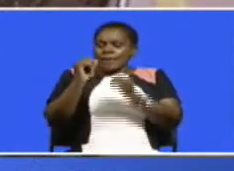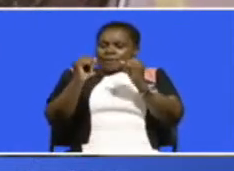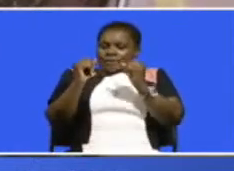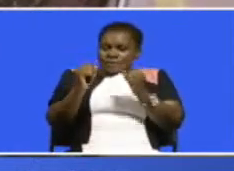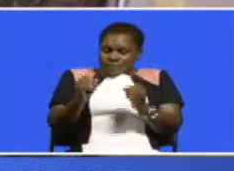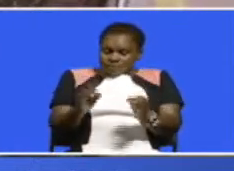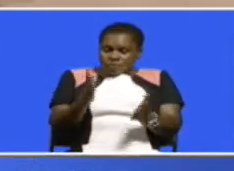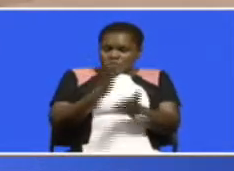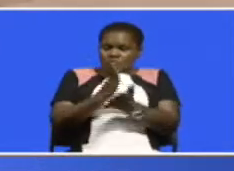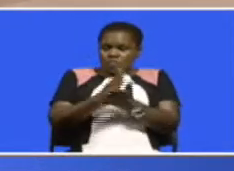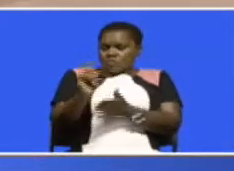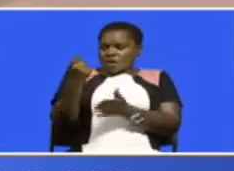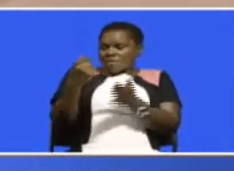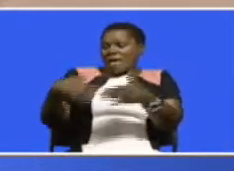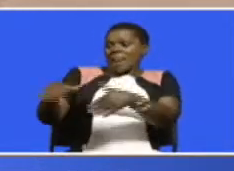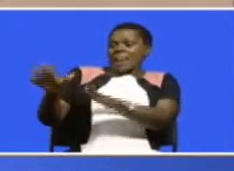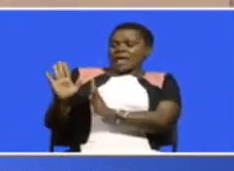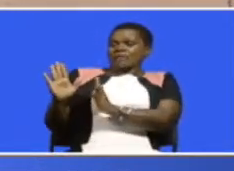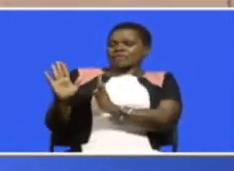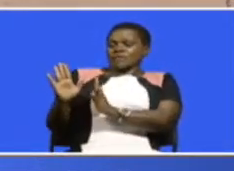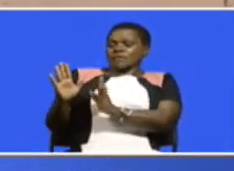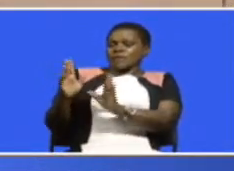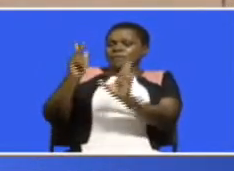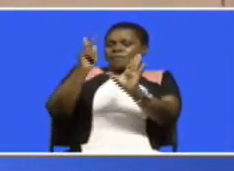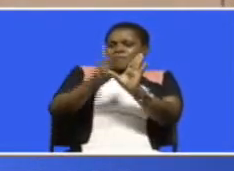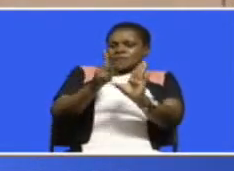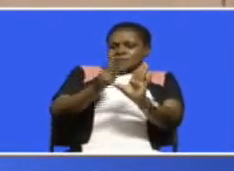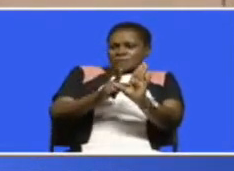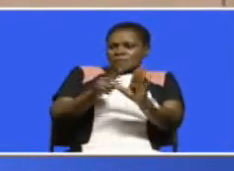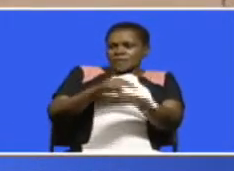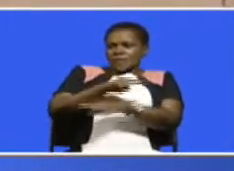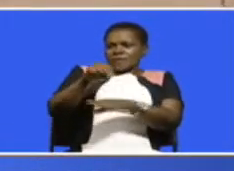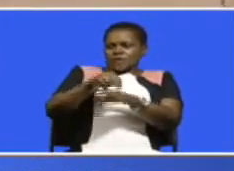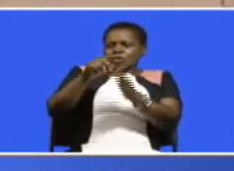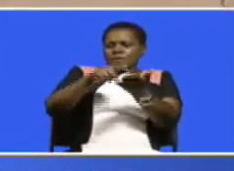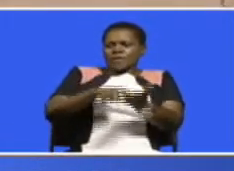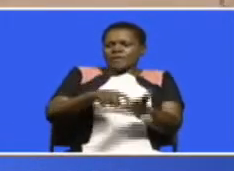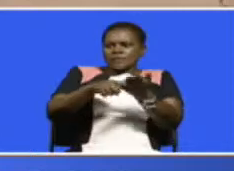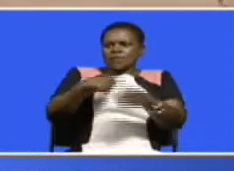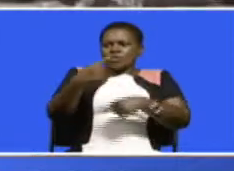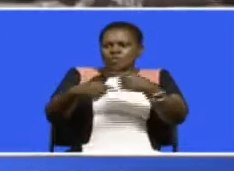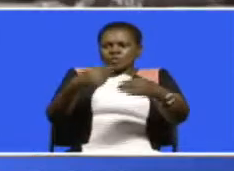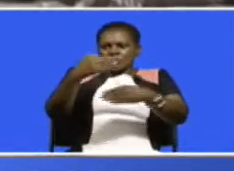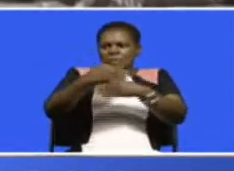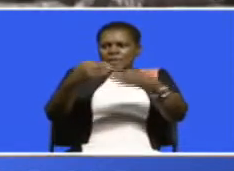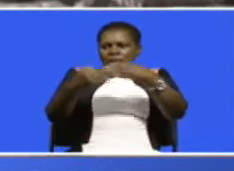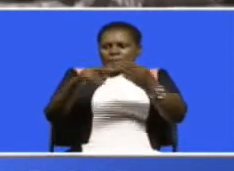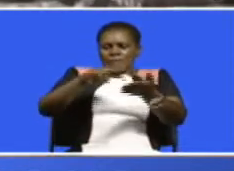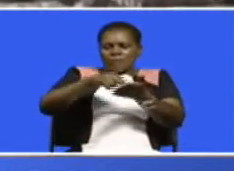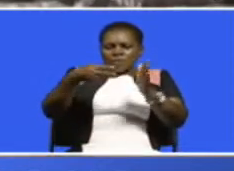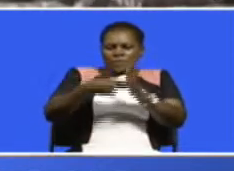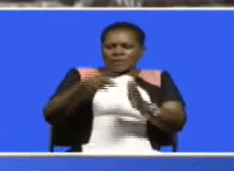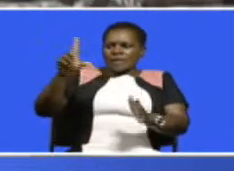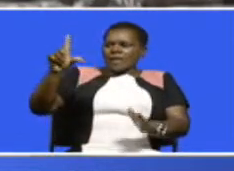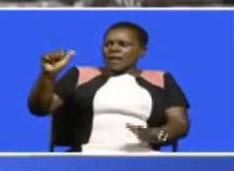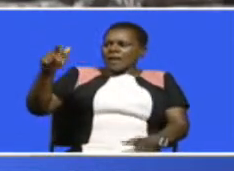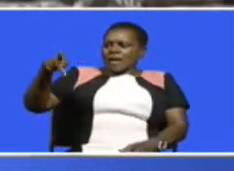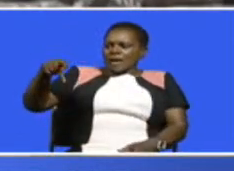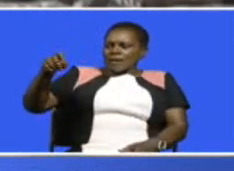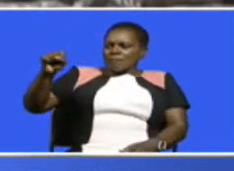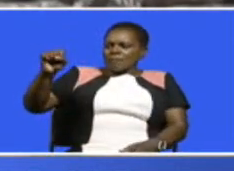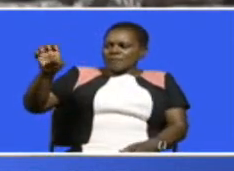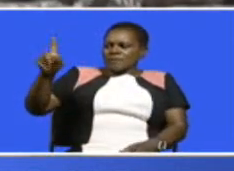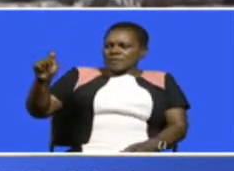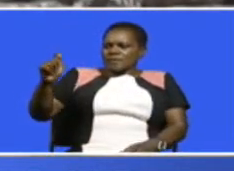inaonekana kwamba Kenya imetengwa katika ushirikiano huu, taifa bado linasisitiza kuendelea na ujenzi wa mradi wa LAPSET. Gharama ya juu